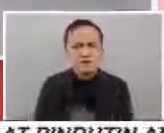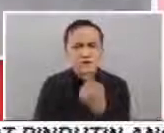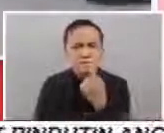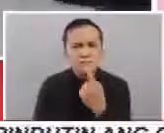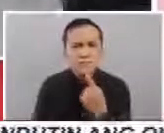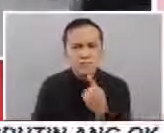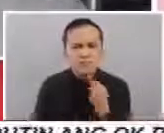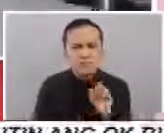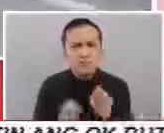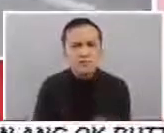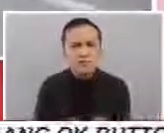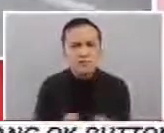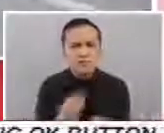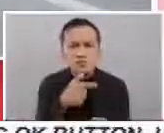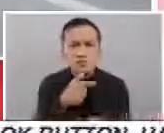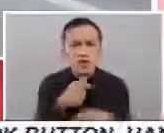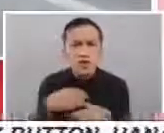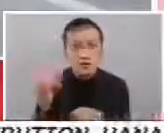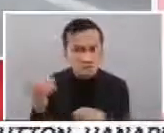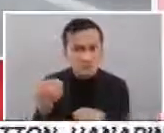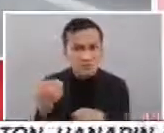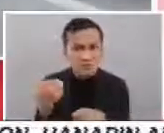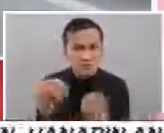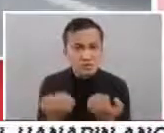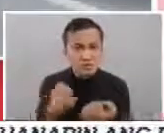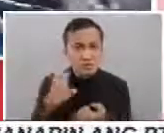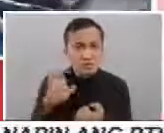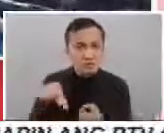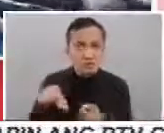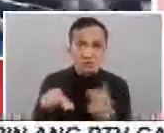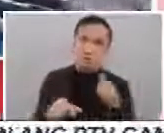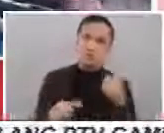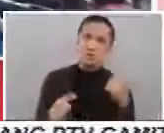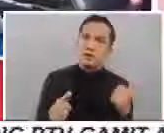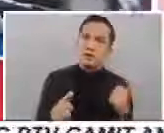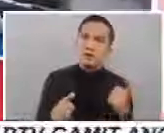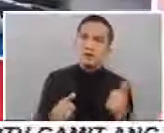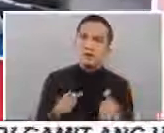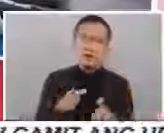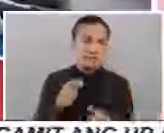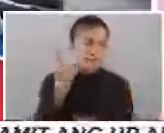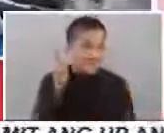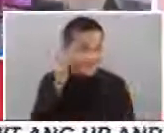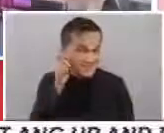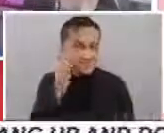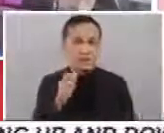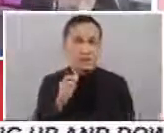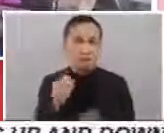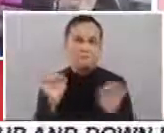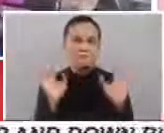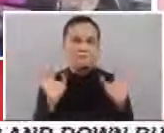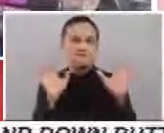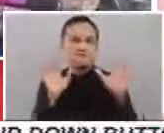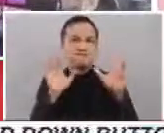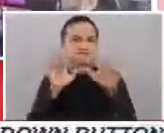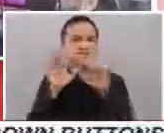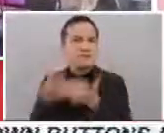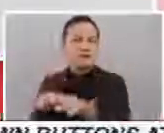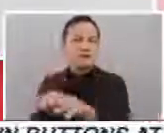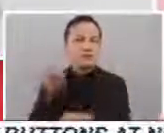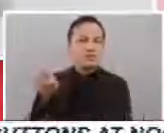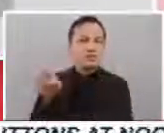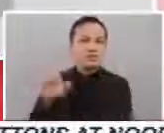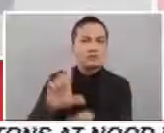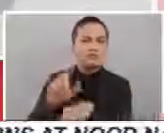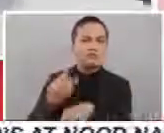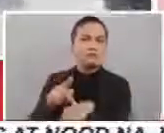ay kailangan nagpa-practice ng minimum public health standards, yung face mask, face shield, social distancing at paghuhugas ng kamay. Yung